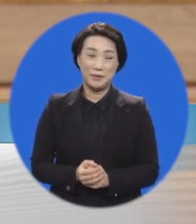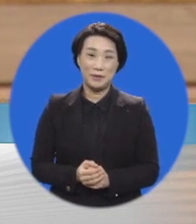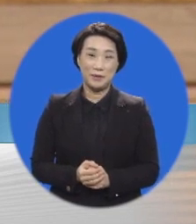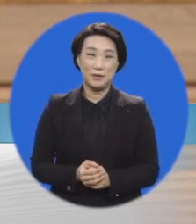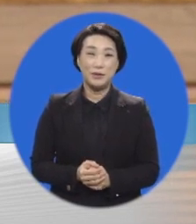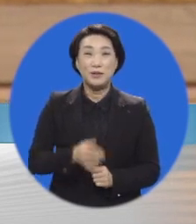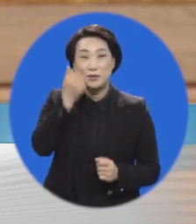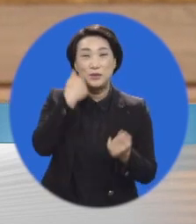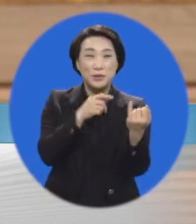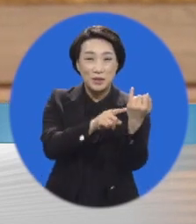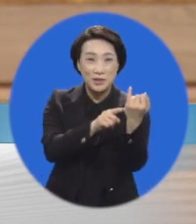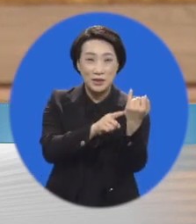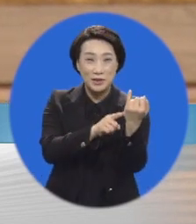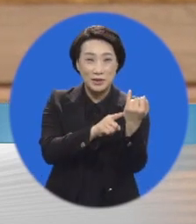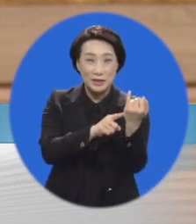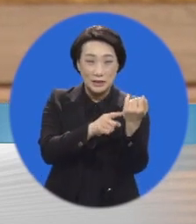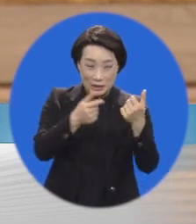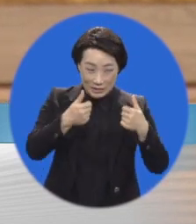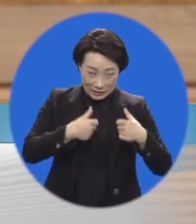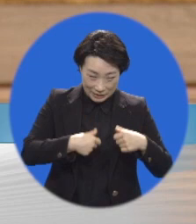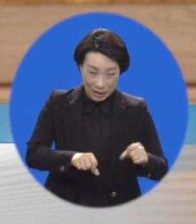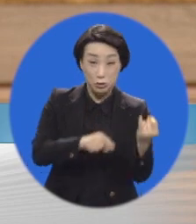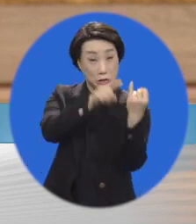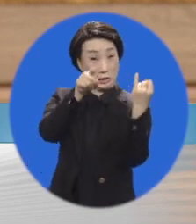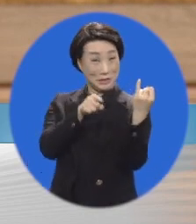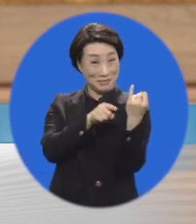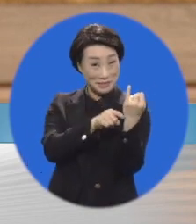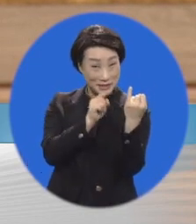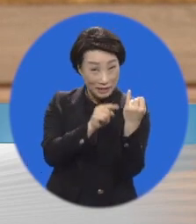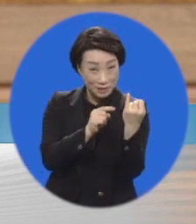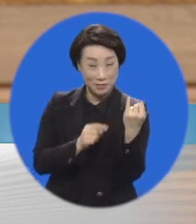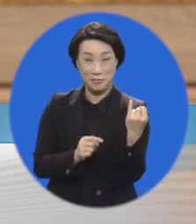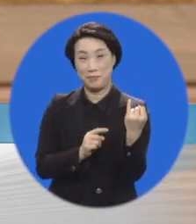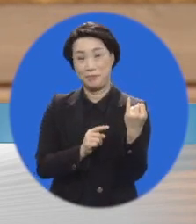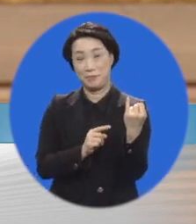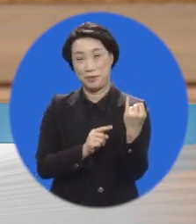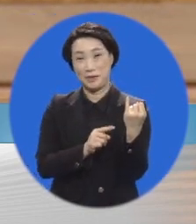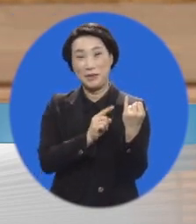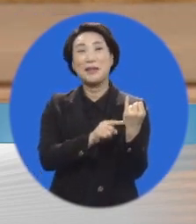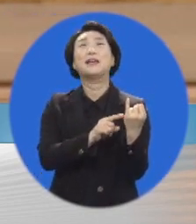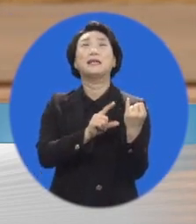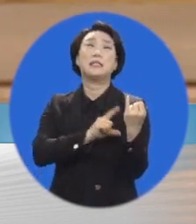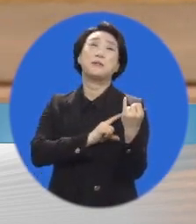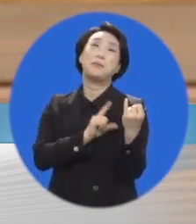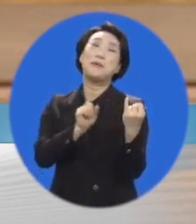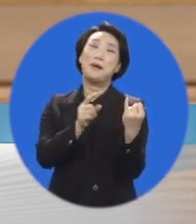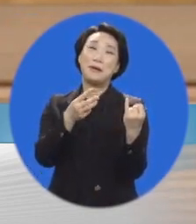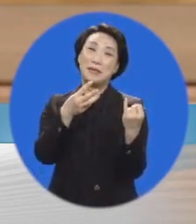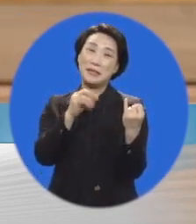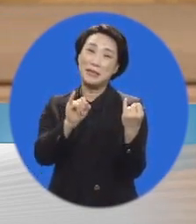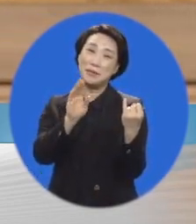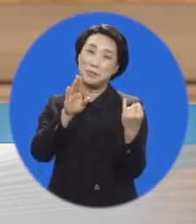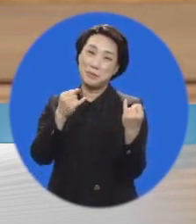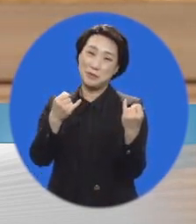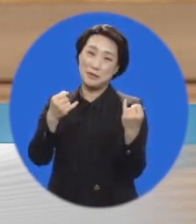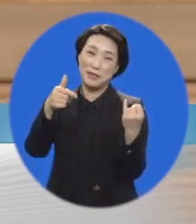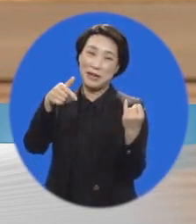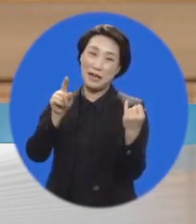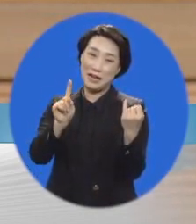어느 여인에게 쌍둥이 아기가 생겼어요. 그 여인의 이름은 니부가입니다.